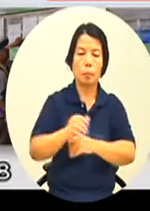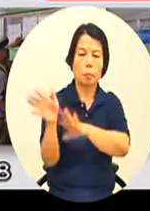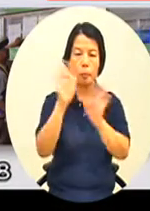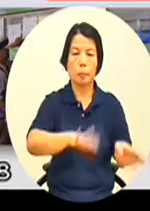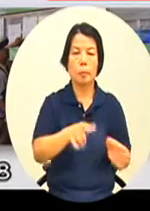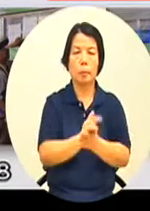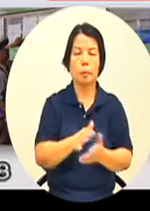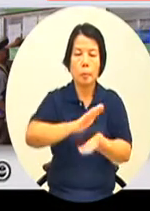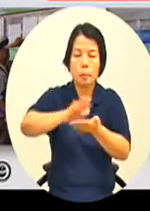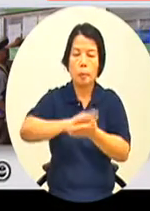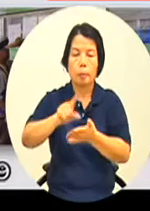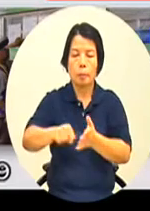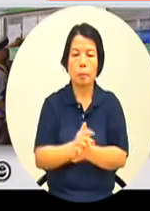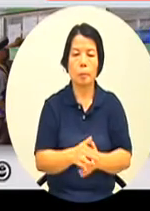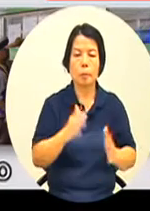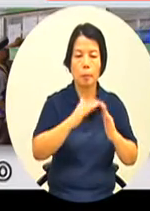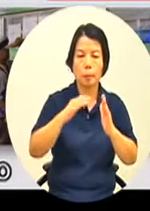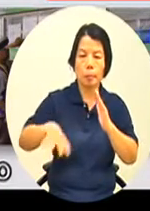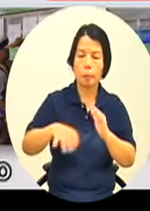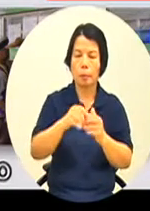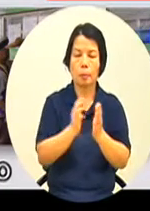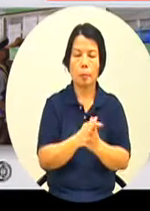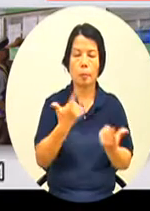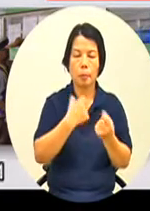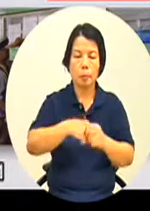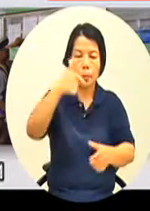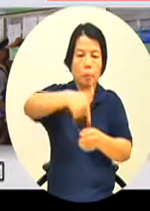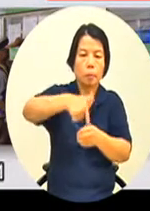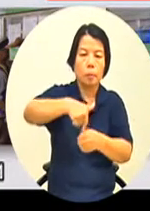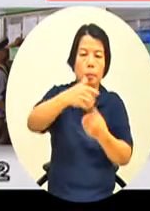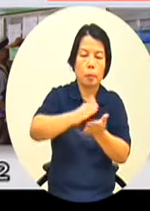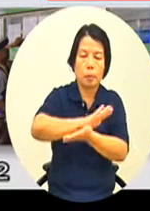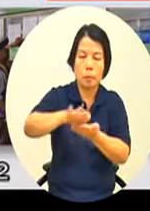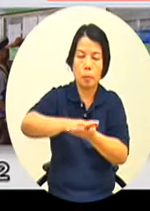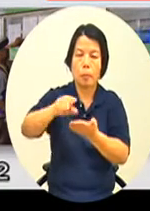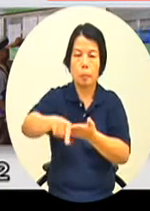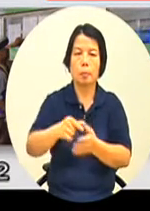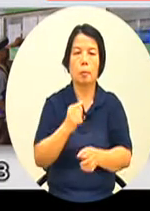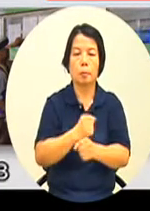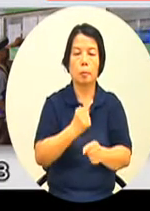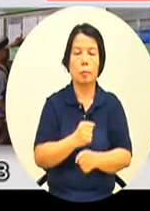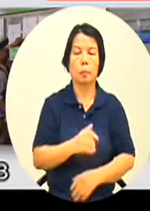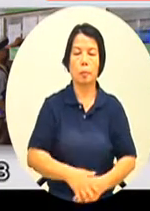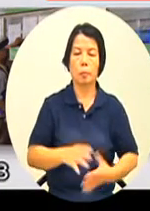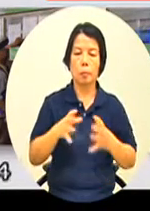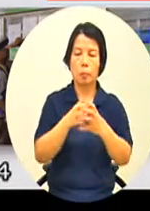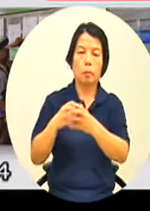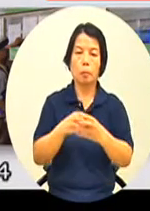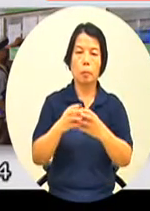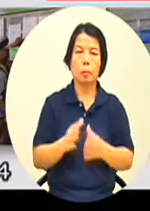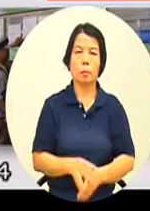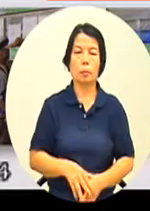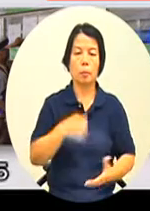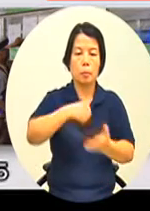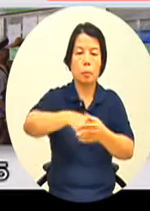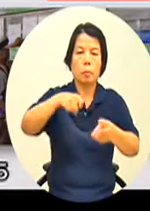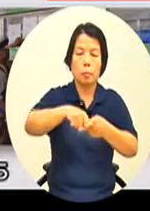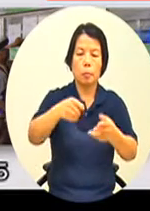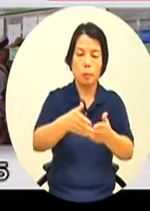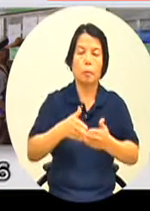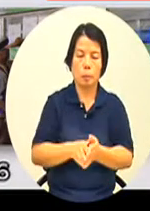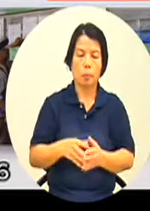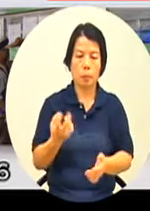廉洁好出兵好水社区的一个加水站维护的廉政平台工作，我们结合我们的廉政志工来协助巡